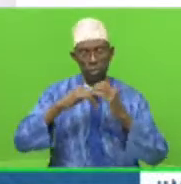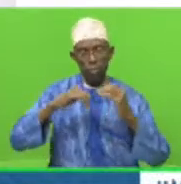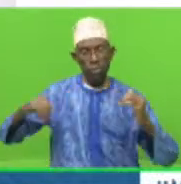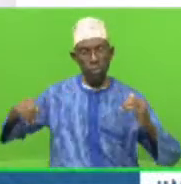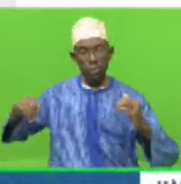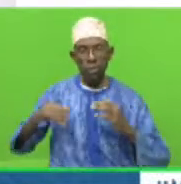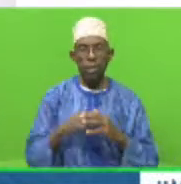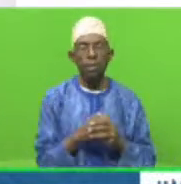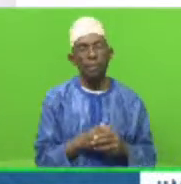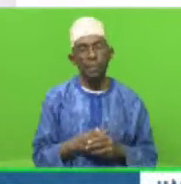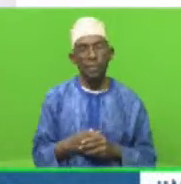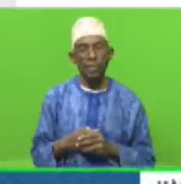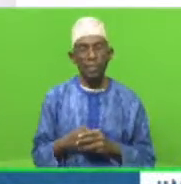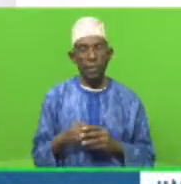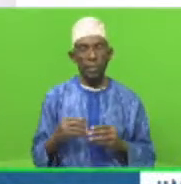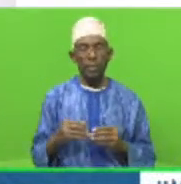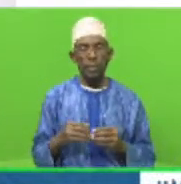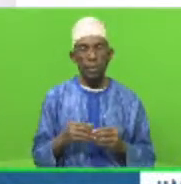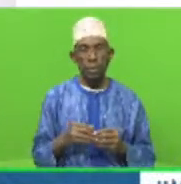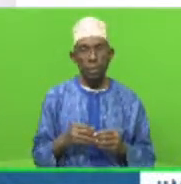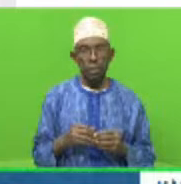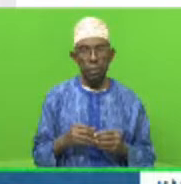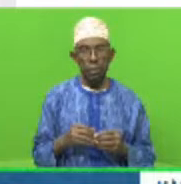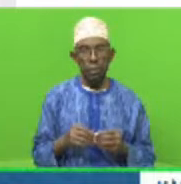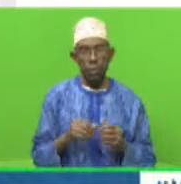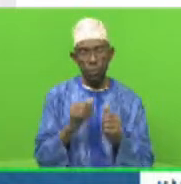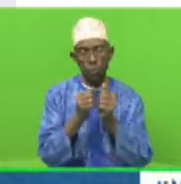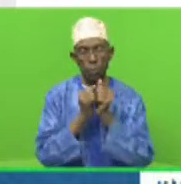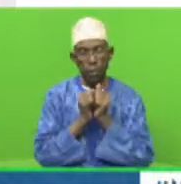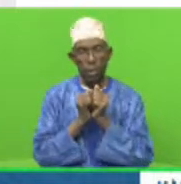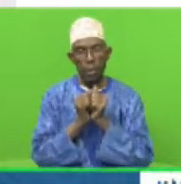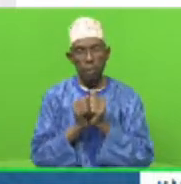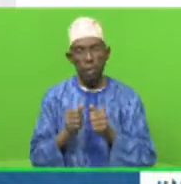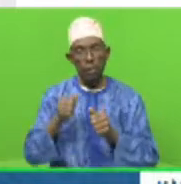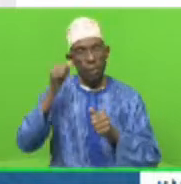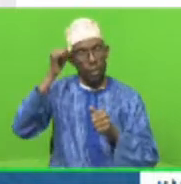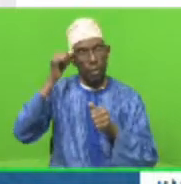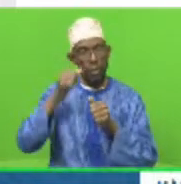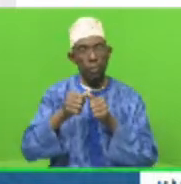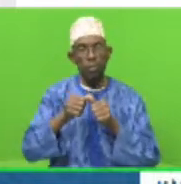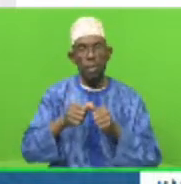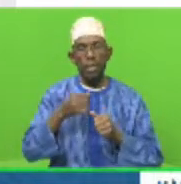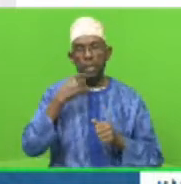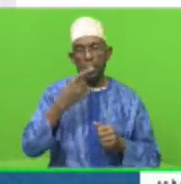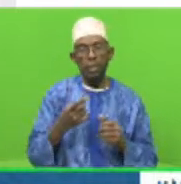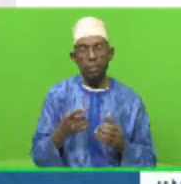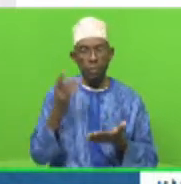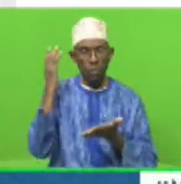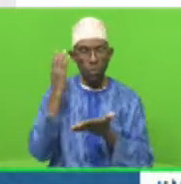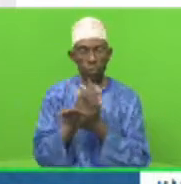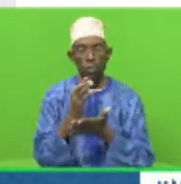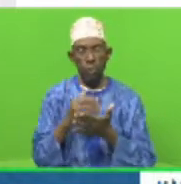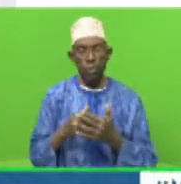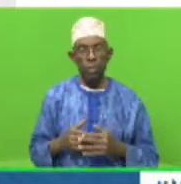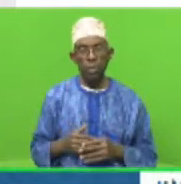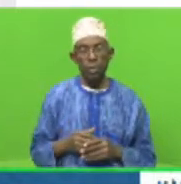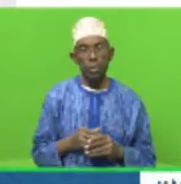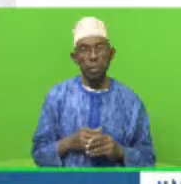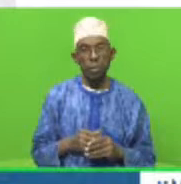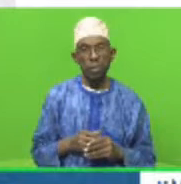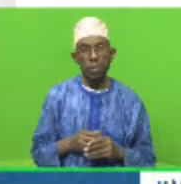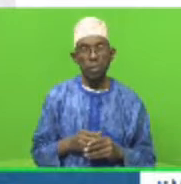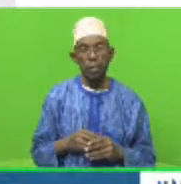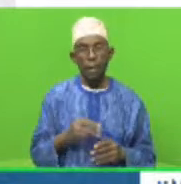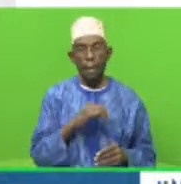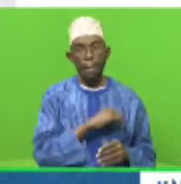مع المعارضة والمغالبة وتصلب الرأي، ذكر الإمام البيهقي في دلائل النبوة